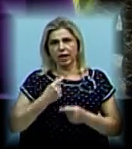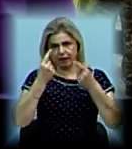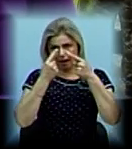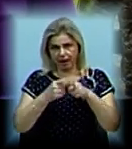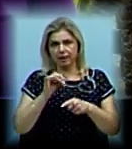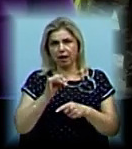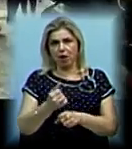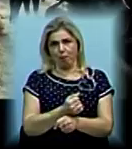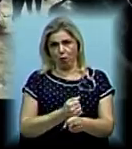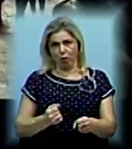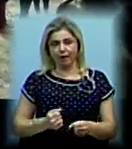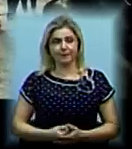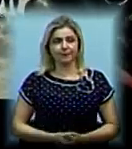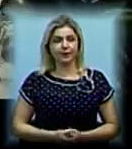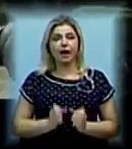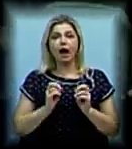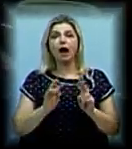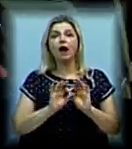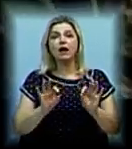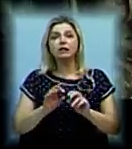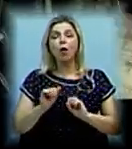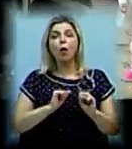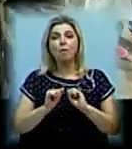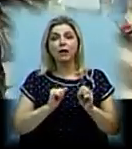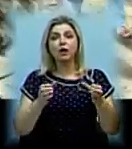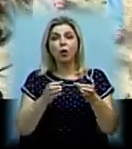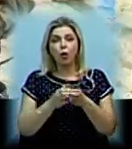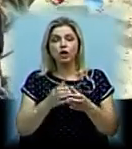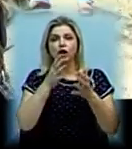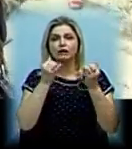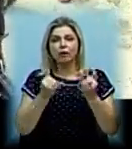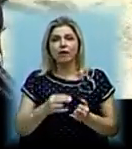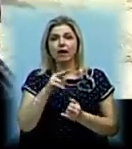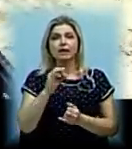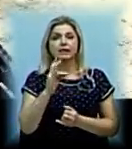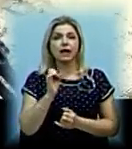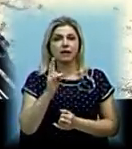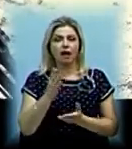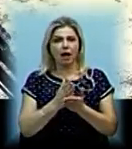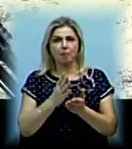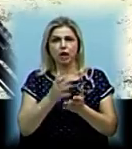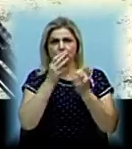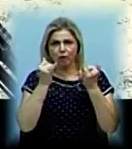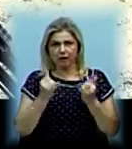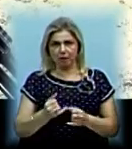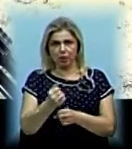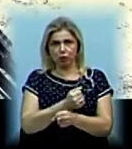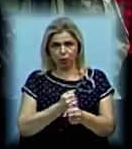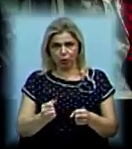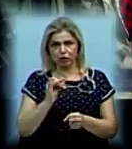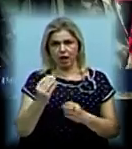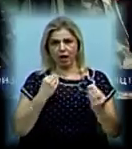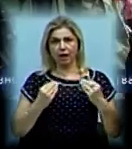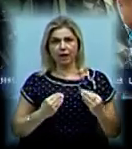та зброя. Як розповів командир роти Дмитро Боїштян, сучасний десантник має нову зброю та екіпірування. З значним